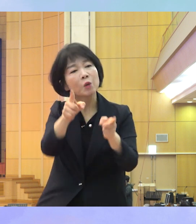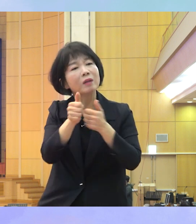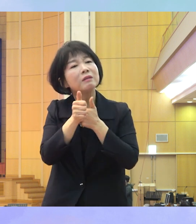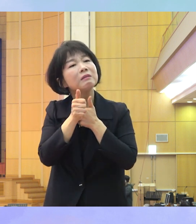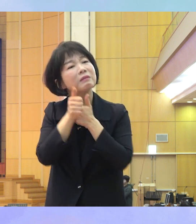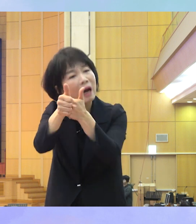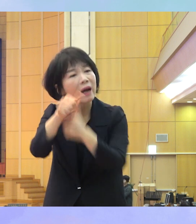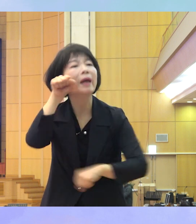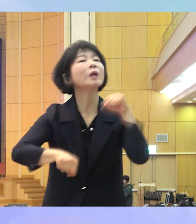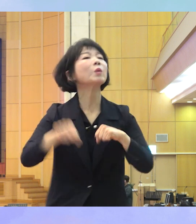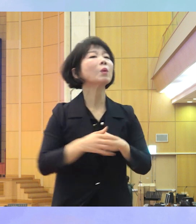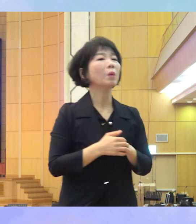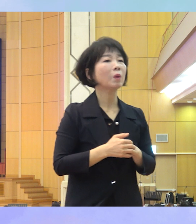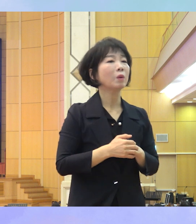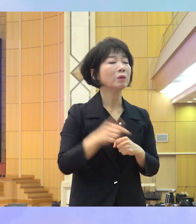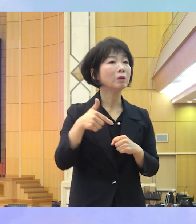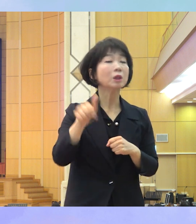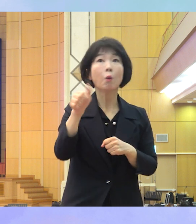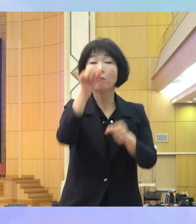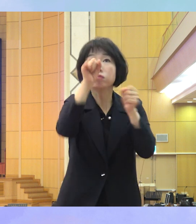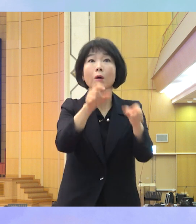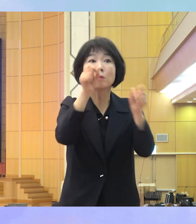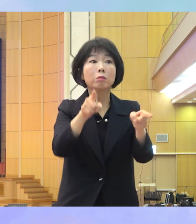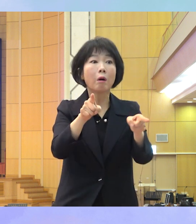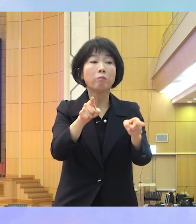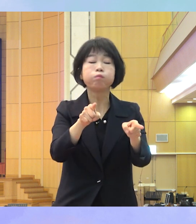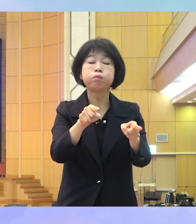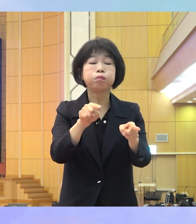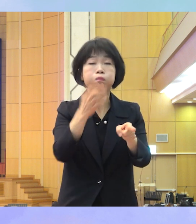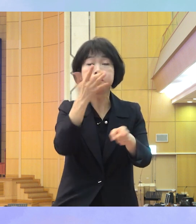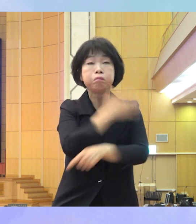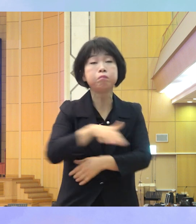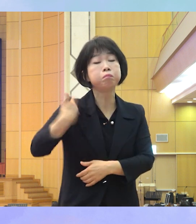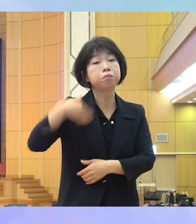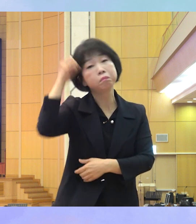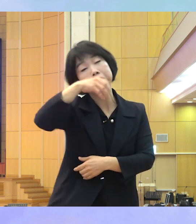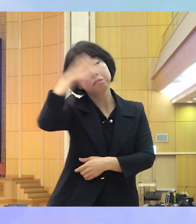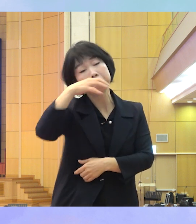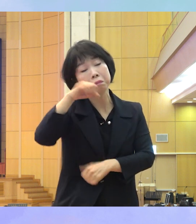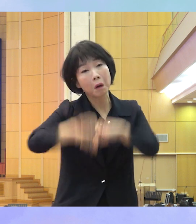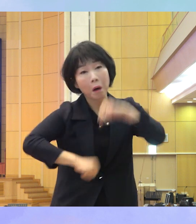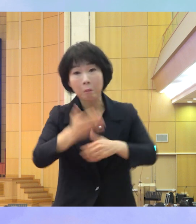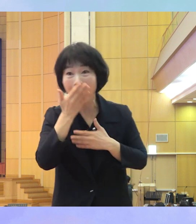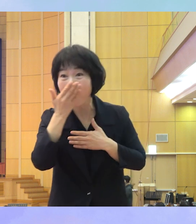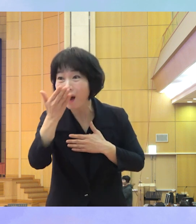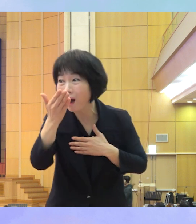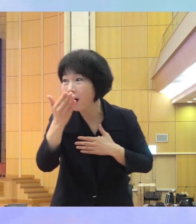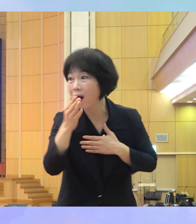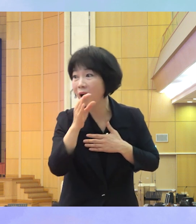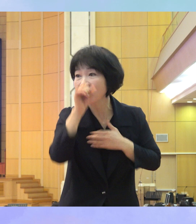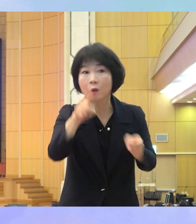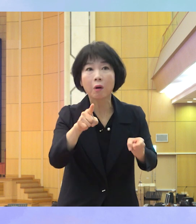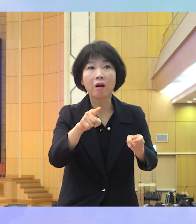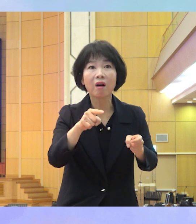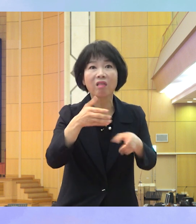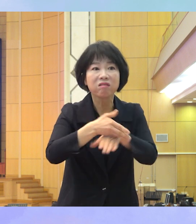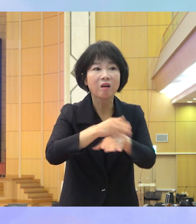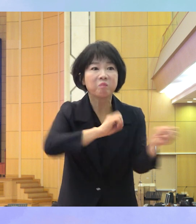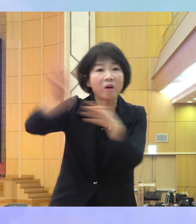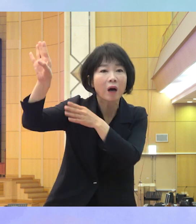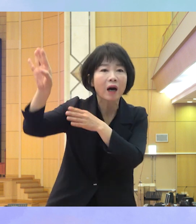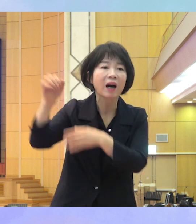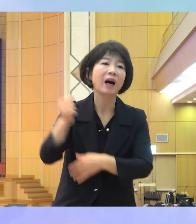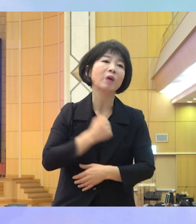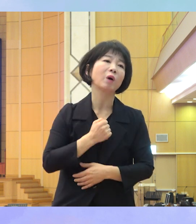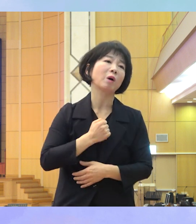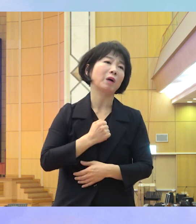따라? 기회가 뭔지도 모르고 기회가 오지도 않았는데 또는 기회가 이미 지나가 버렸는데 이